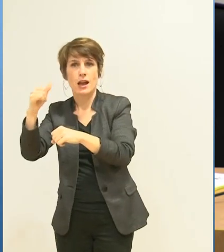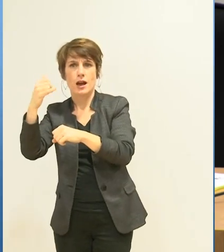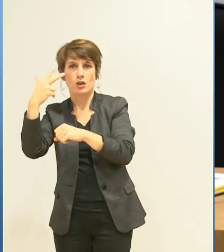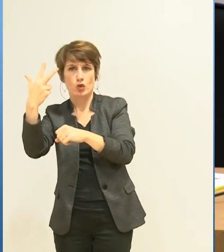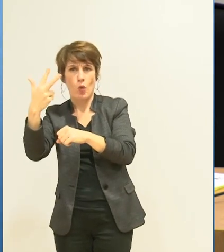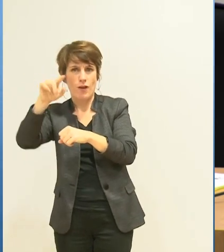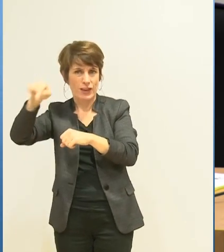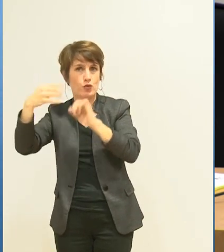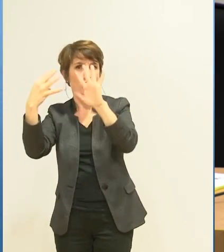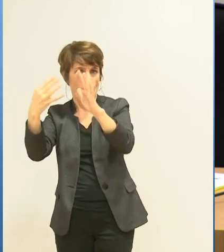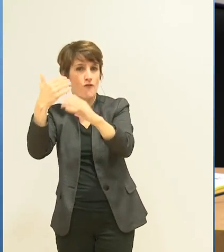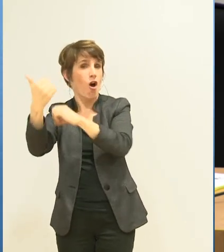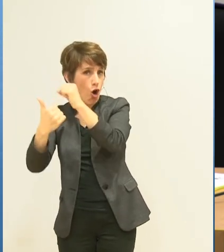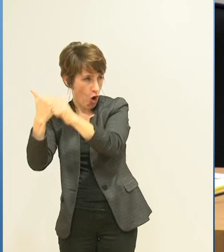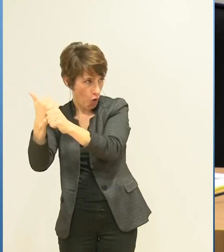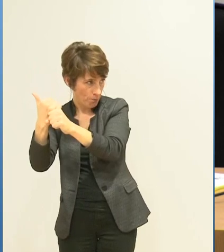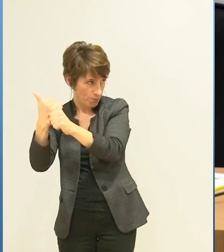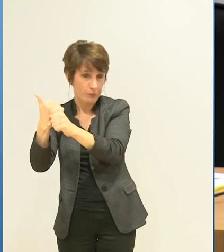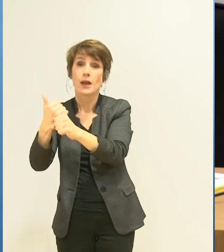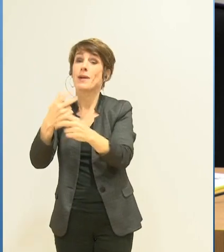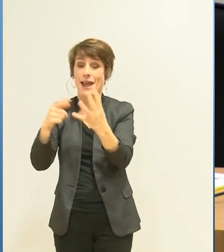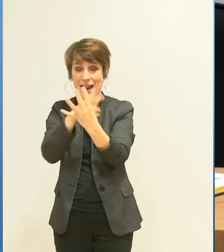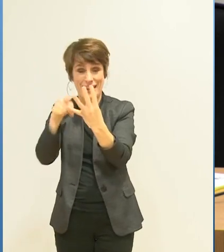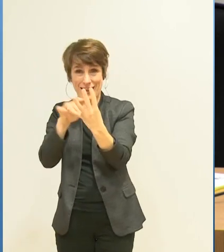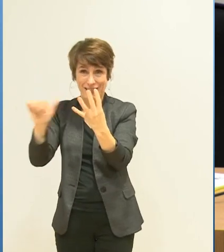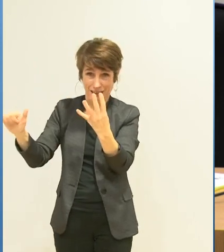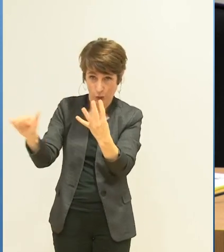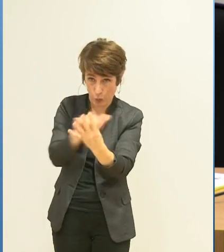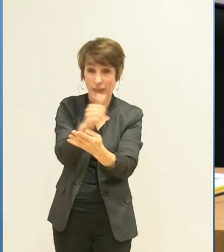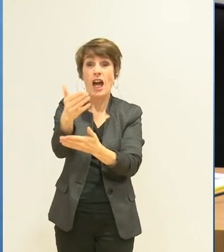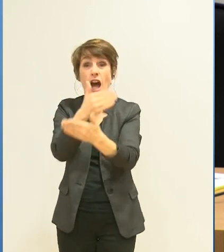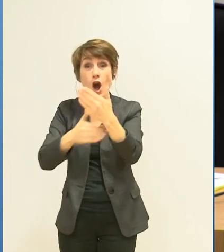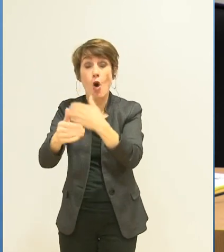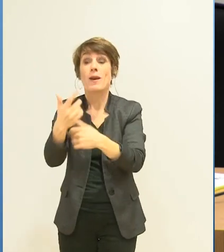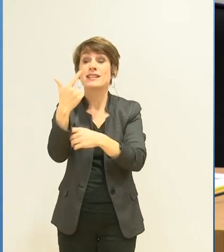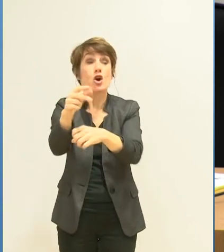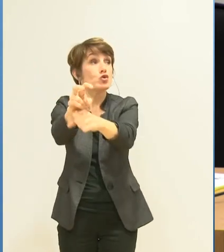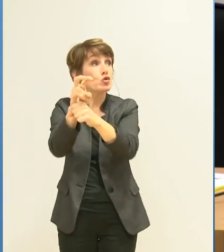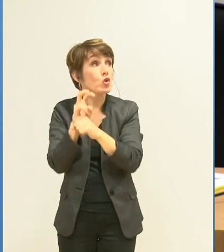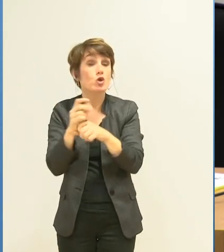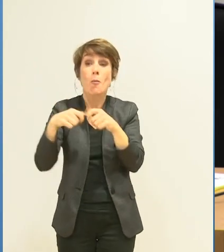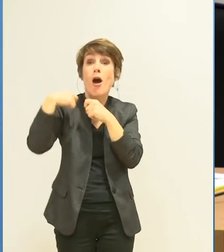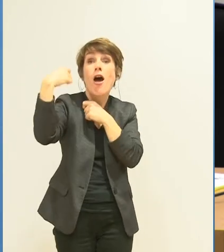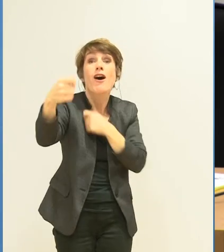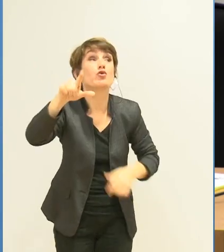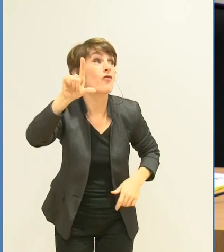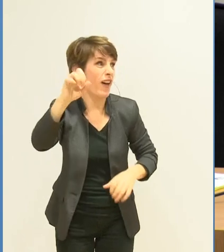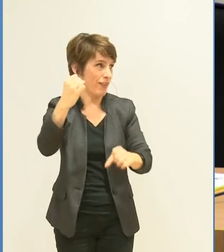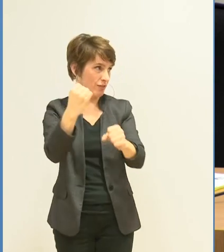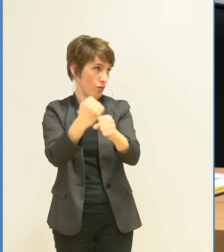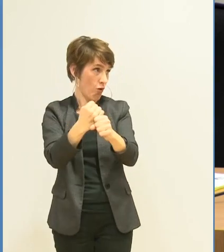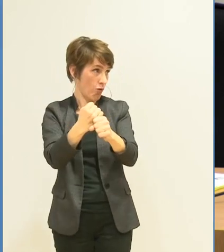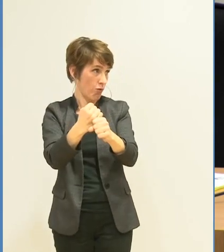refinancés par deux emprunts de 20 ans sans indemnités de remboursement anticipé